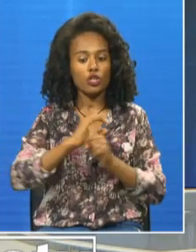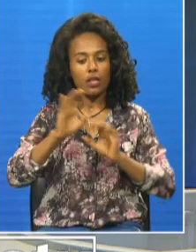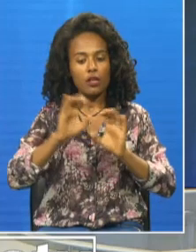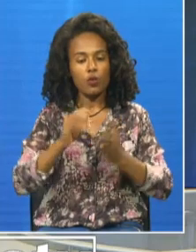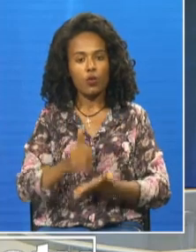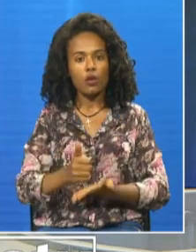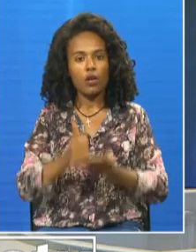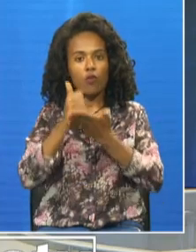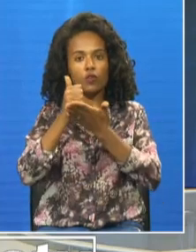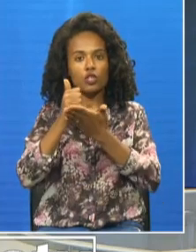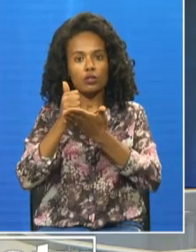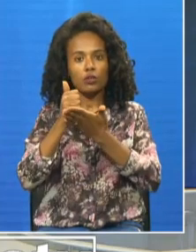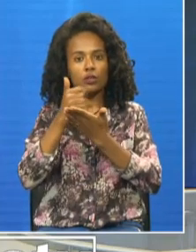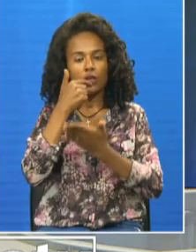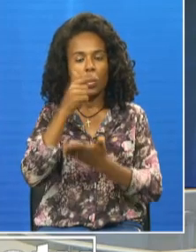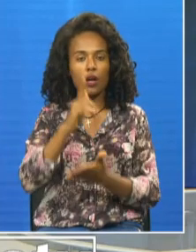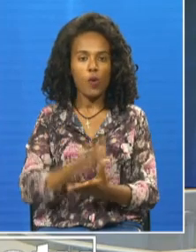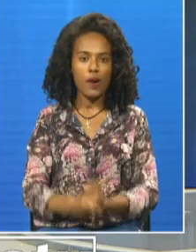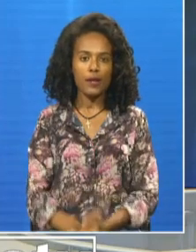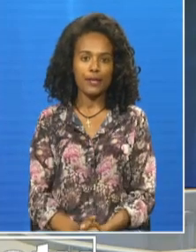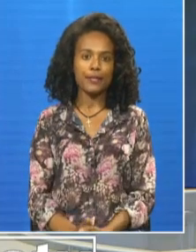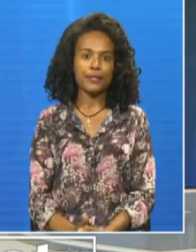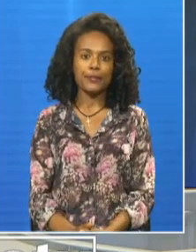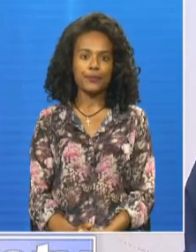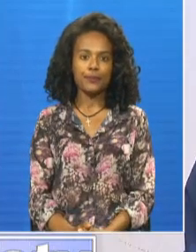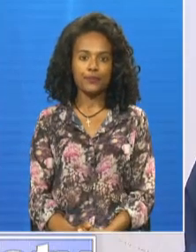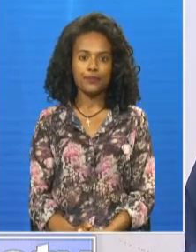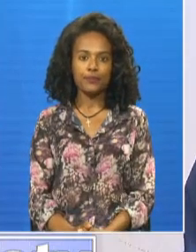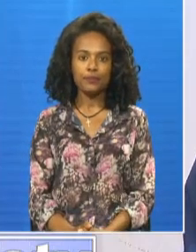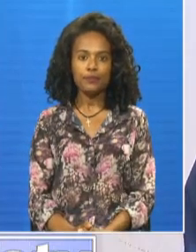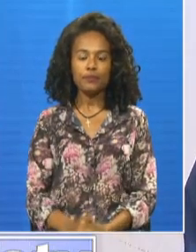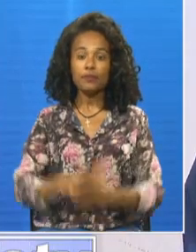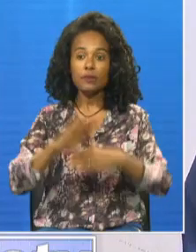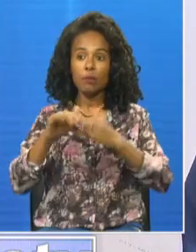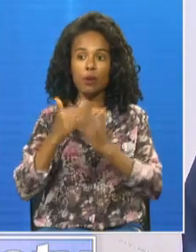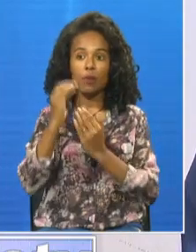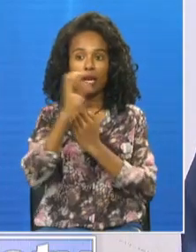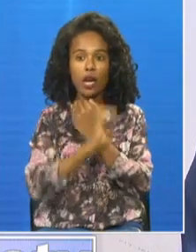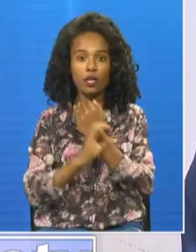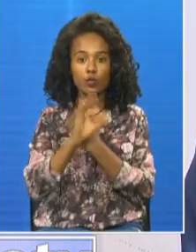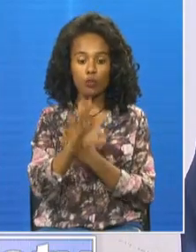ውጪ አገልግሎት የመስጠት ስራን አጠናክሮ መቀጠልን የሚመለከቱ ናቸው።